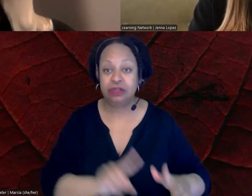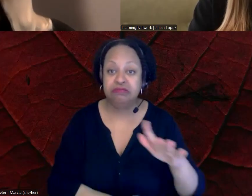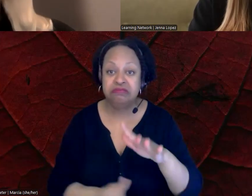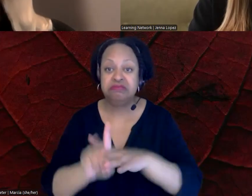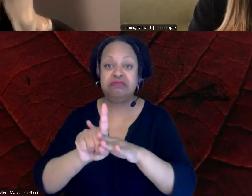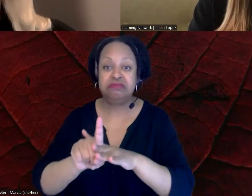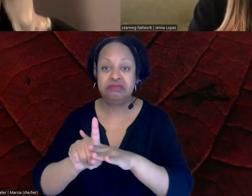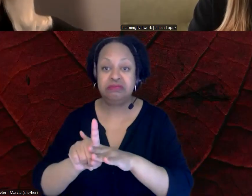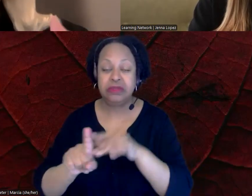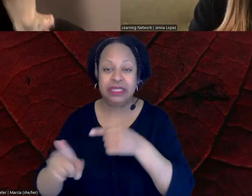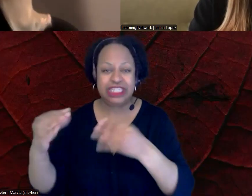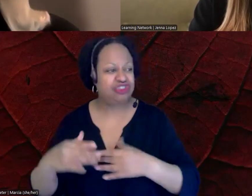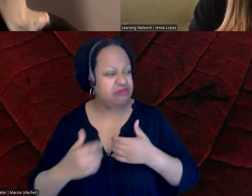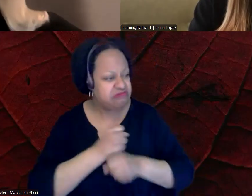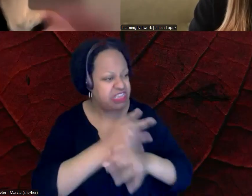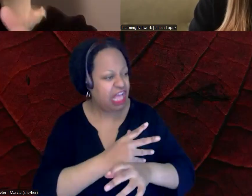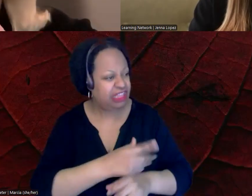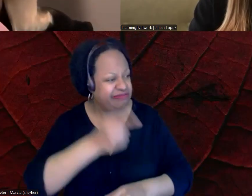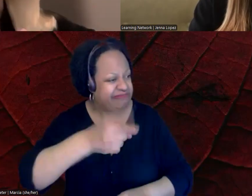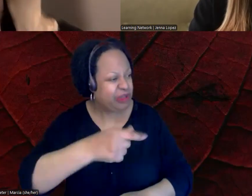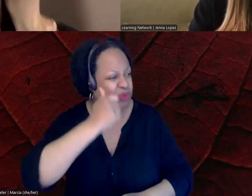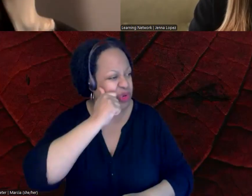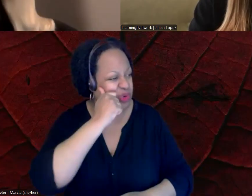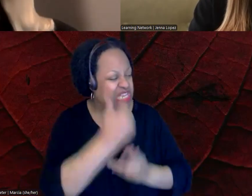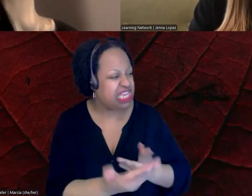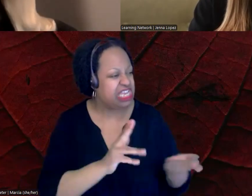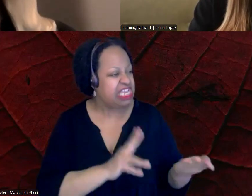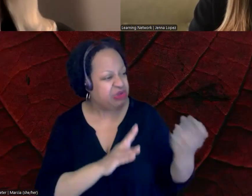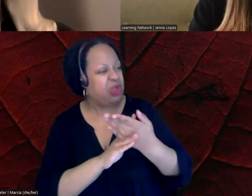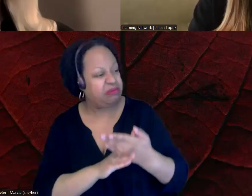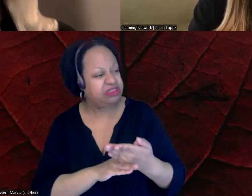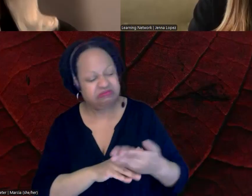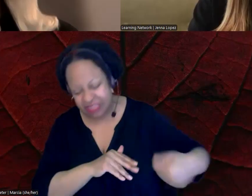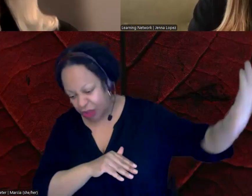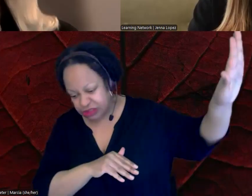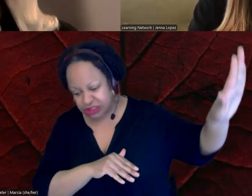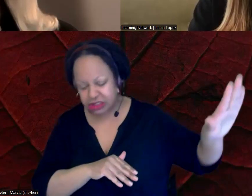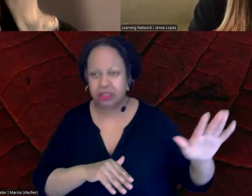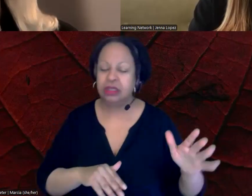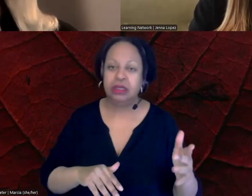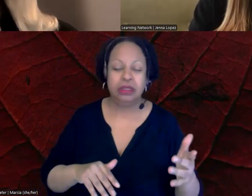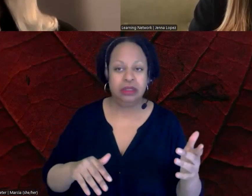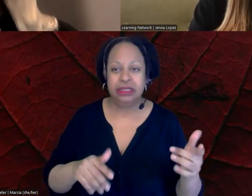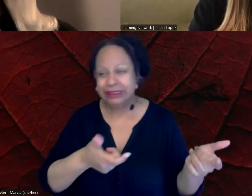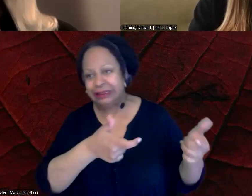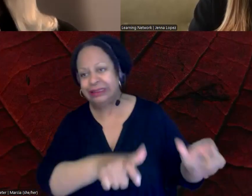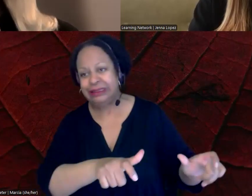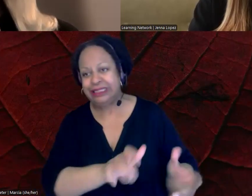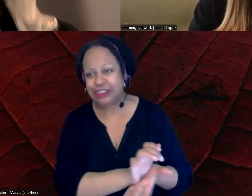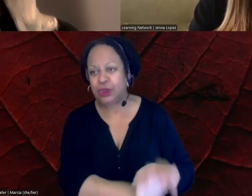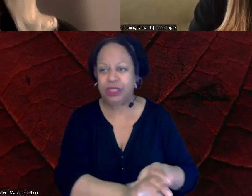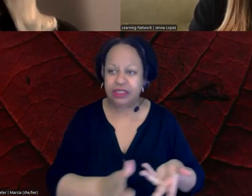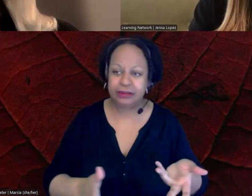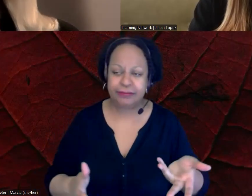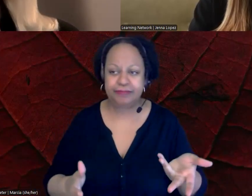elle a porté la note ailleurs dans une autre salle de classe et ensuite, on leur a fait honte. On leur a dit qu'ils avaient mal